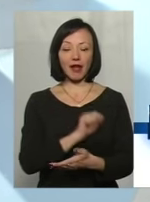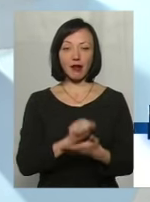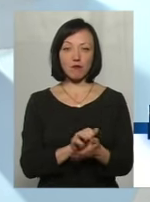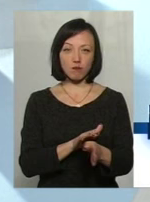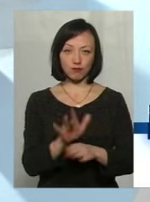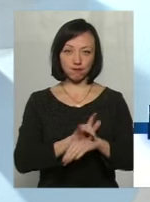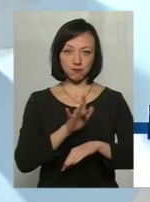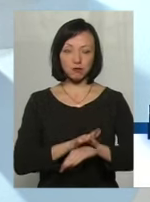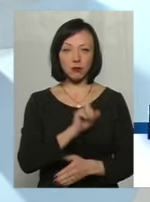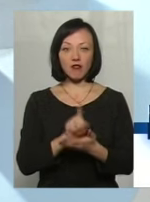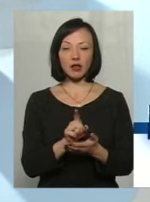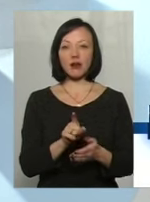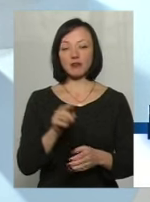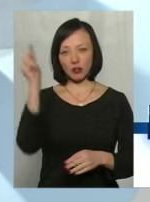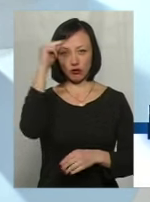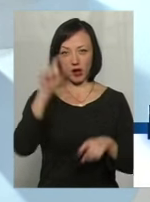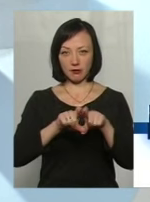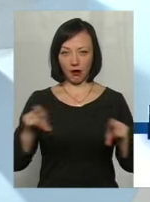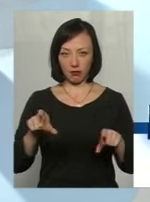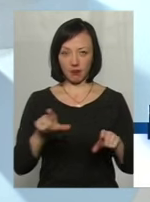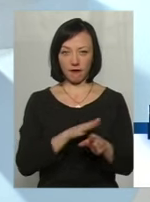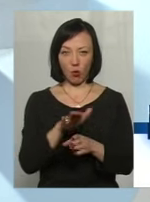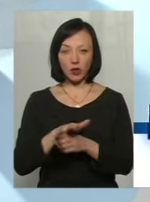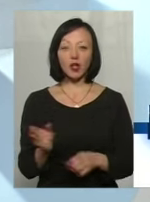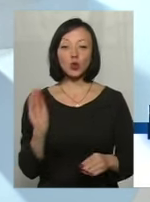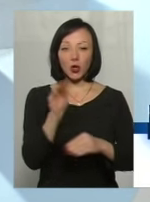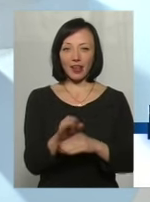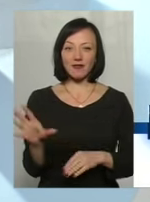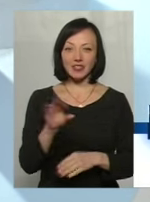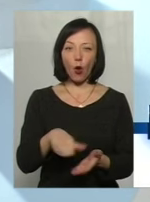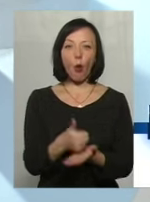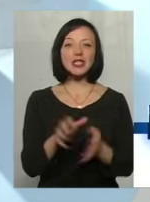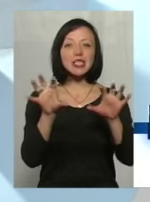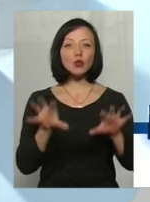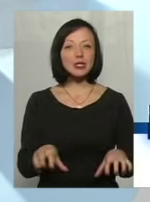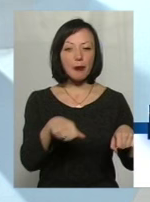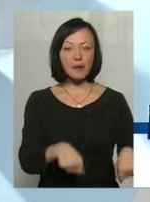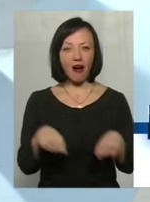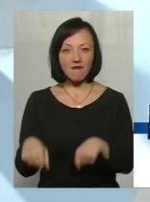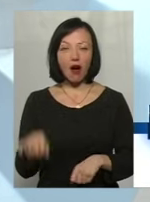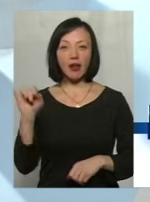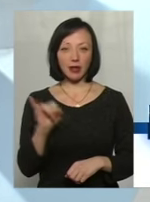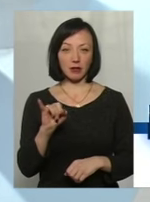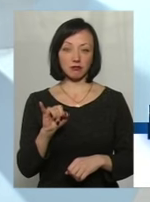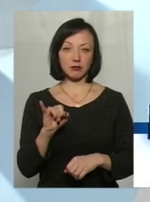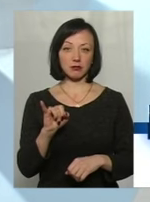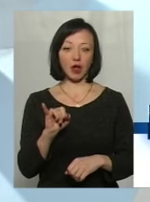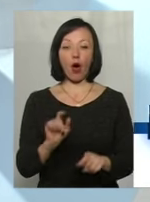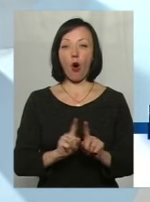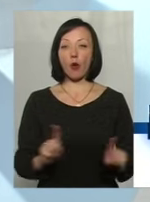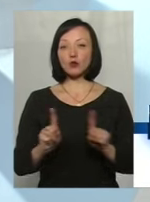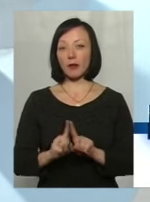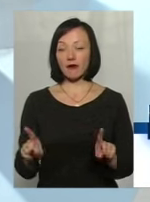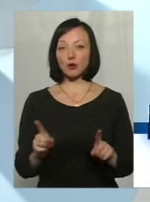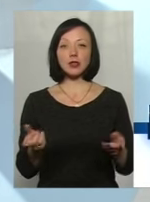повинна реалізовуватись в навчальних закладах. Також сюди додаємо усі конституційні права і, безумовно, ті